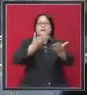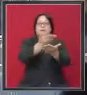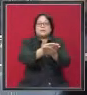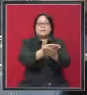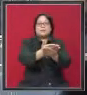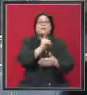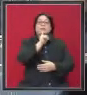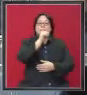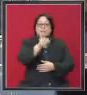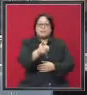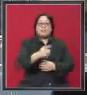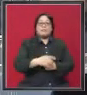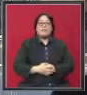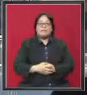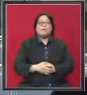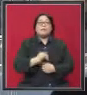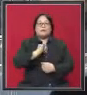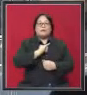sarankan,